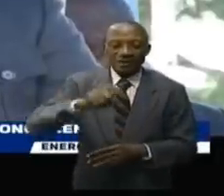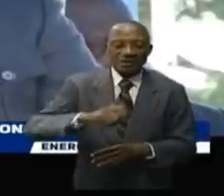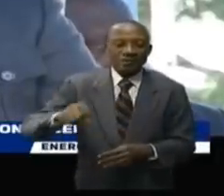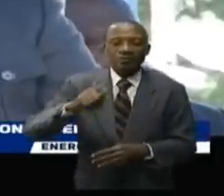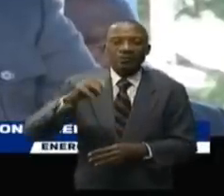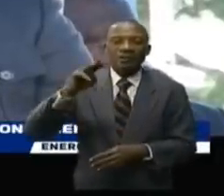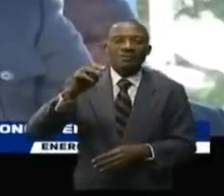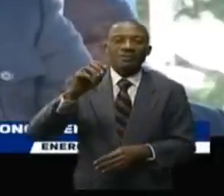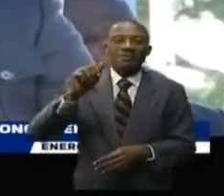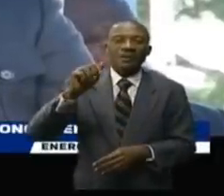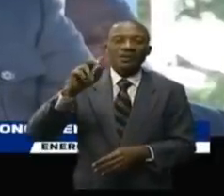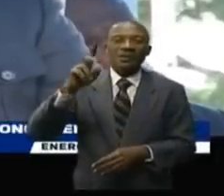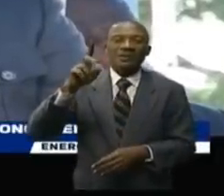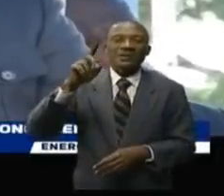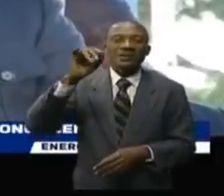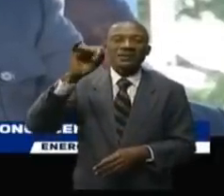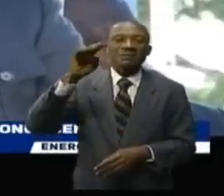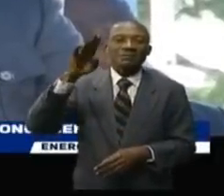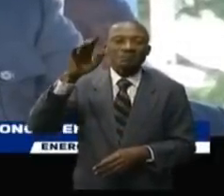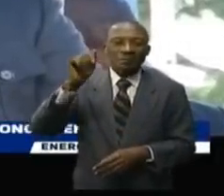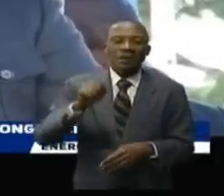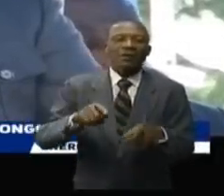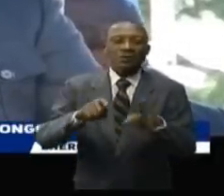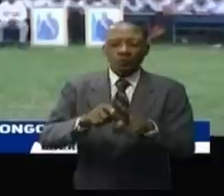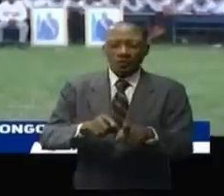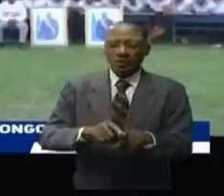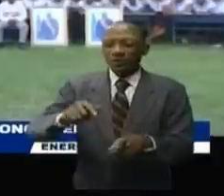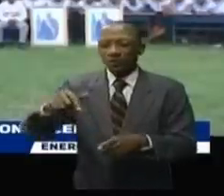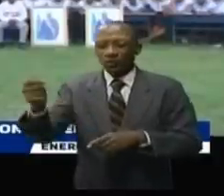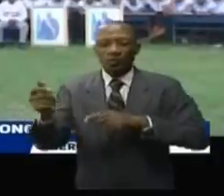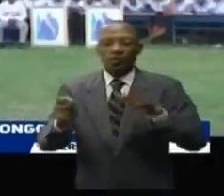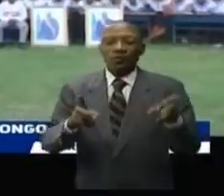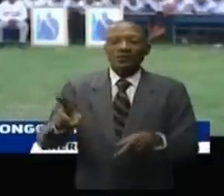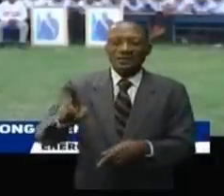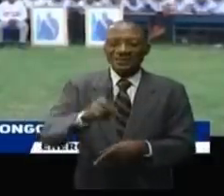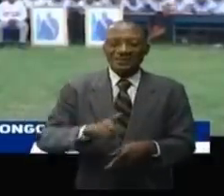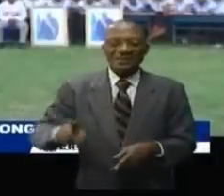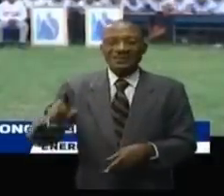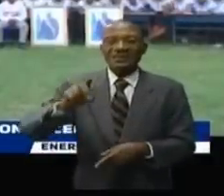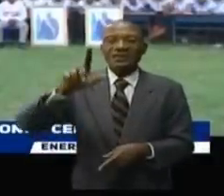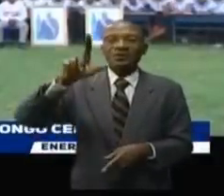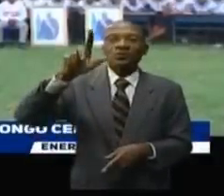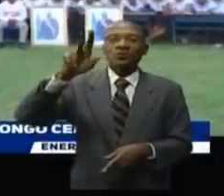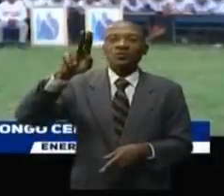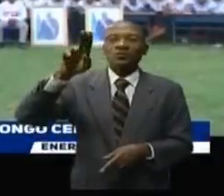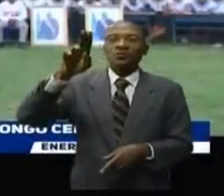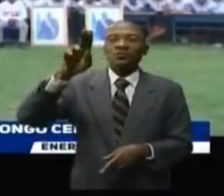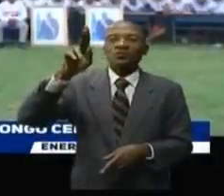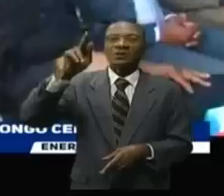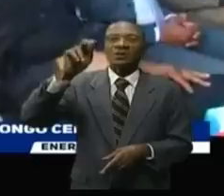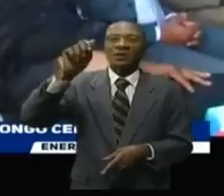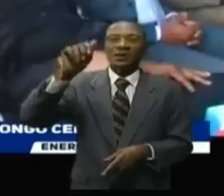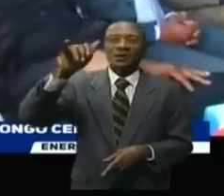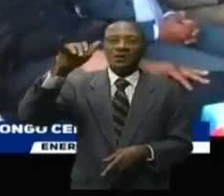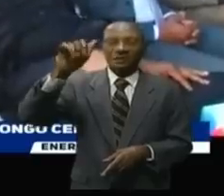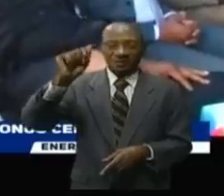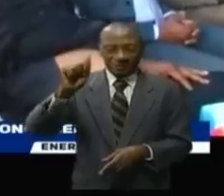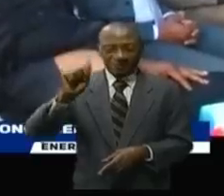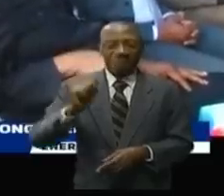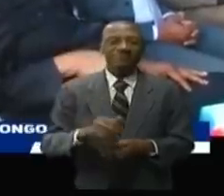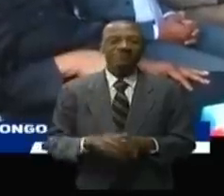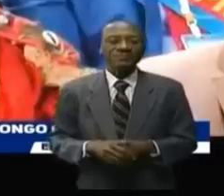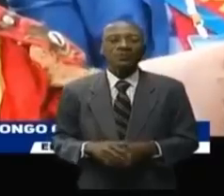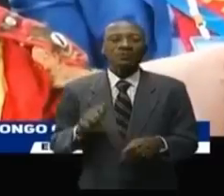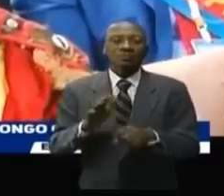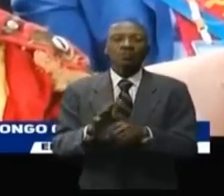ricochet celui de tout le district de la Lukaya à travers un impact socio-économique considérable. Plusieurs